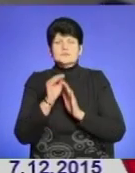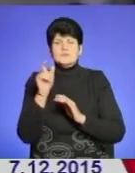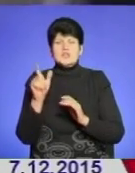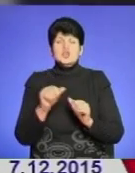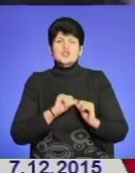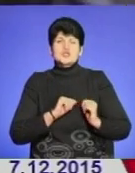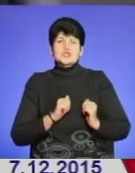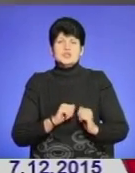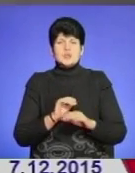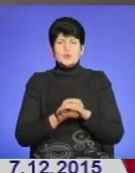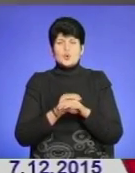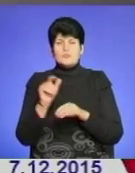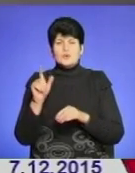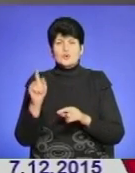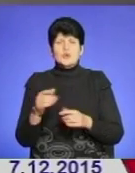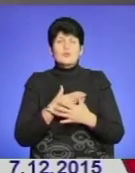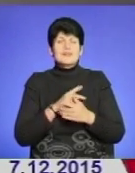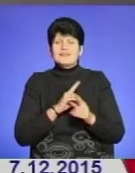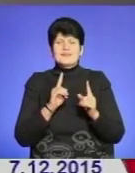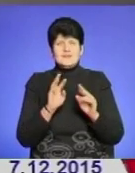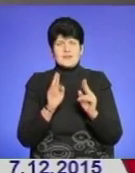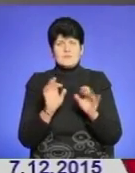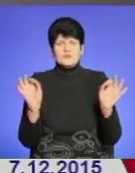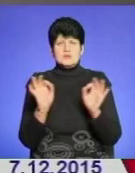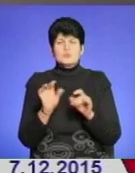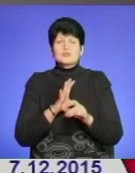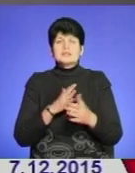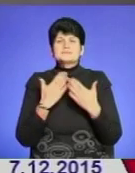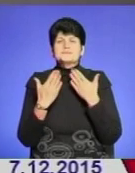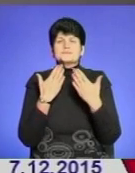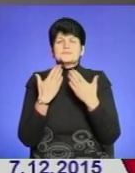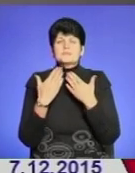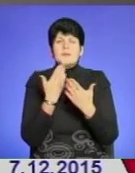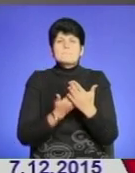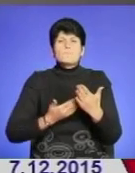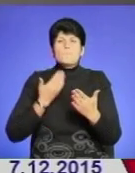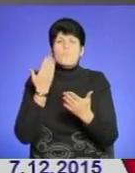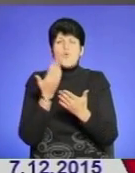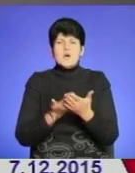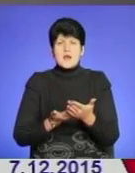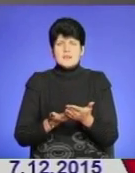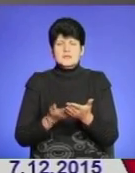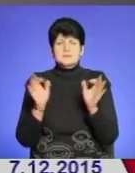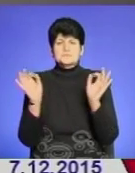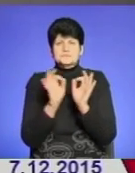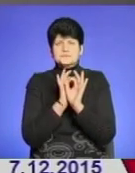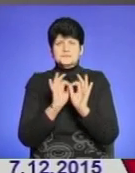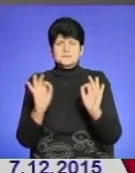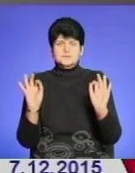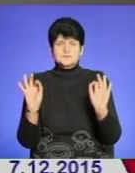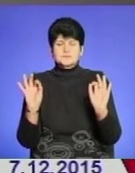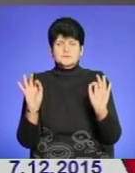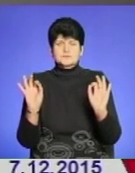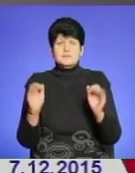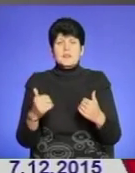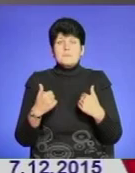добрі люди. Їх любили як не тільки музикантів, це були дуже для спілкування, як порадники для музикантів. І